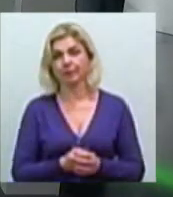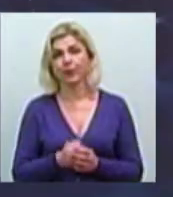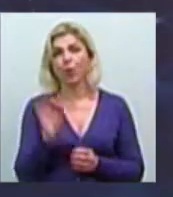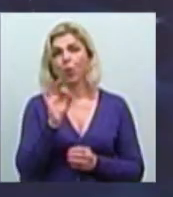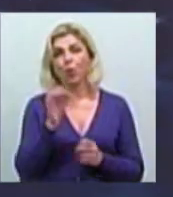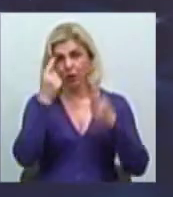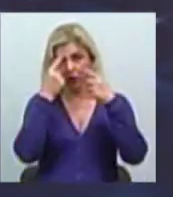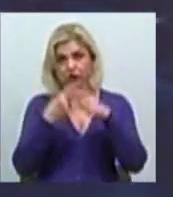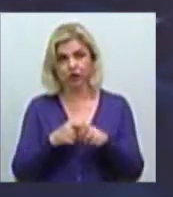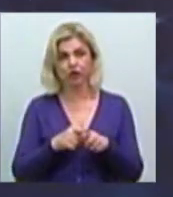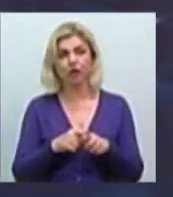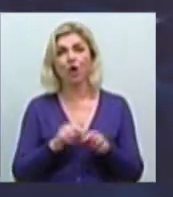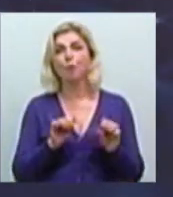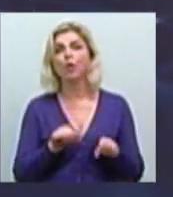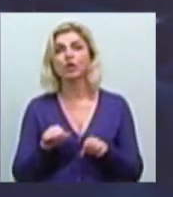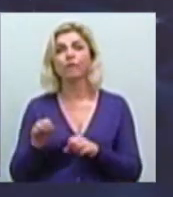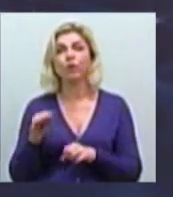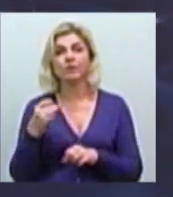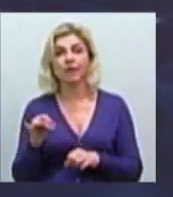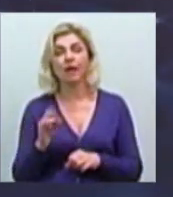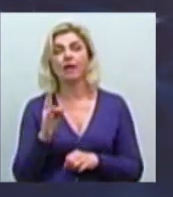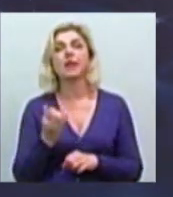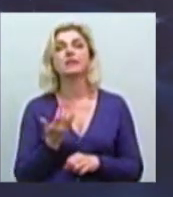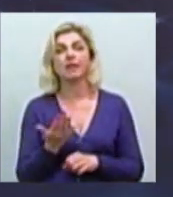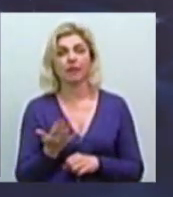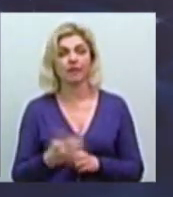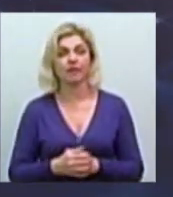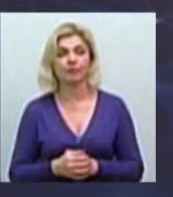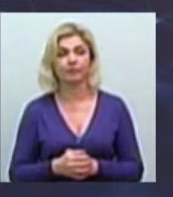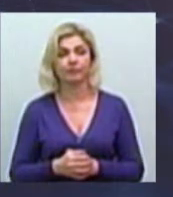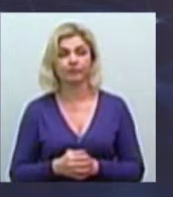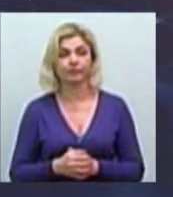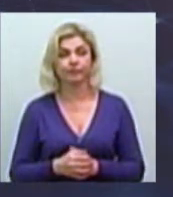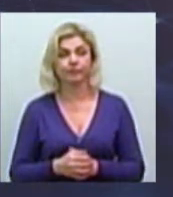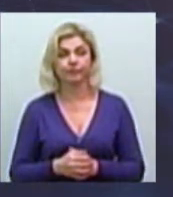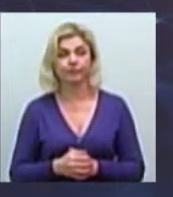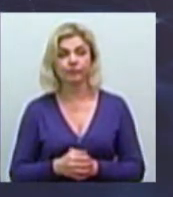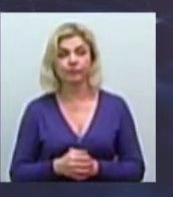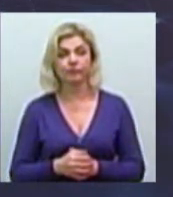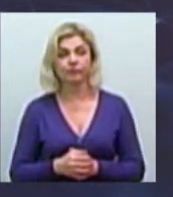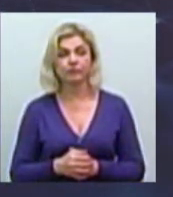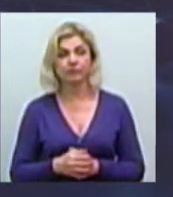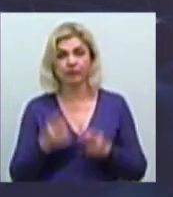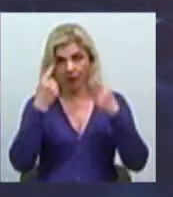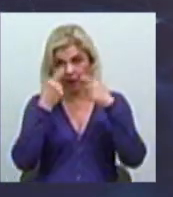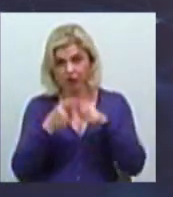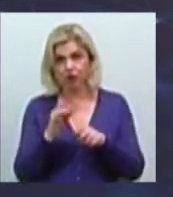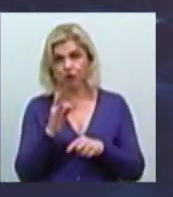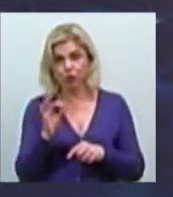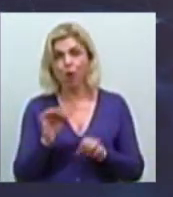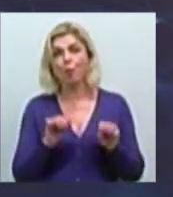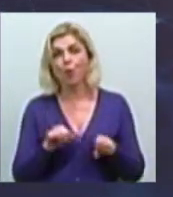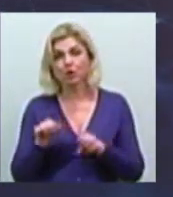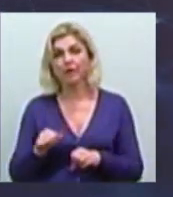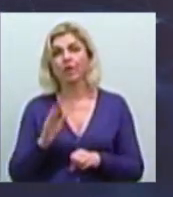технічних можливостей, наскільки технічно можливо у школах, у